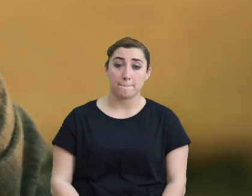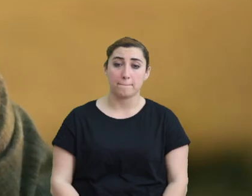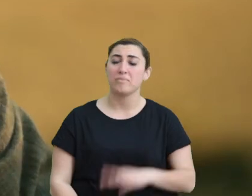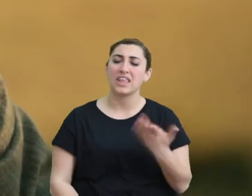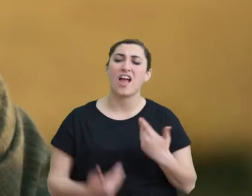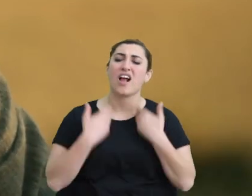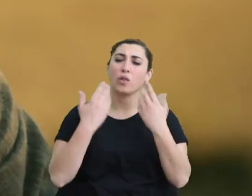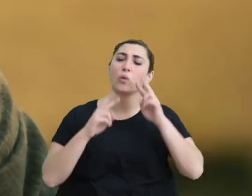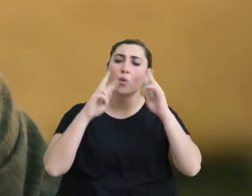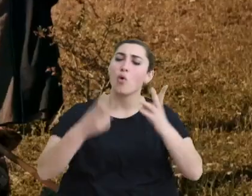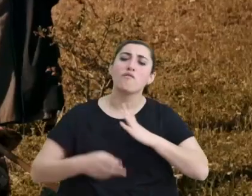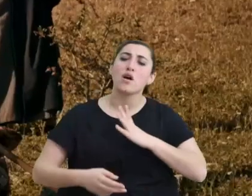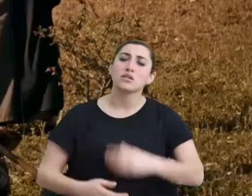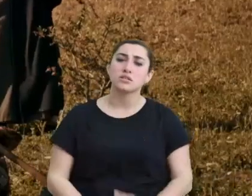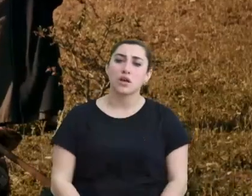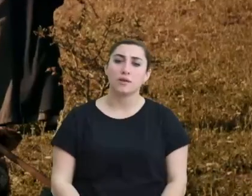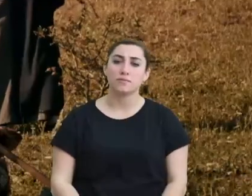Ya kadı kör ise?